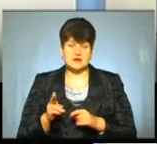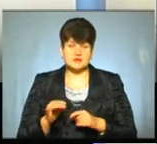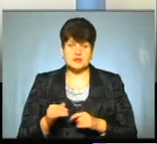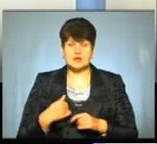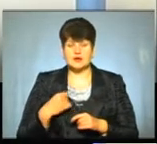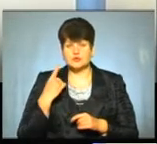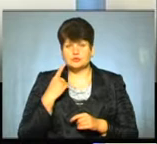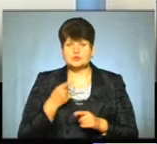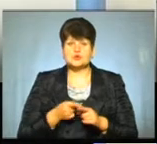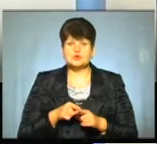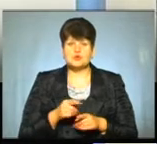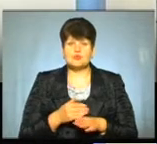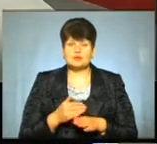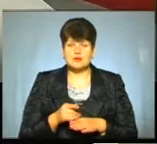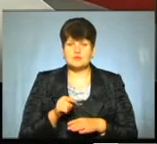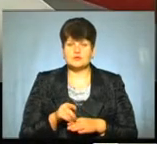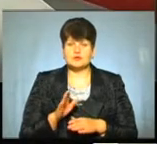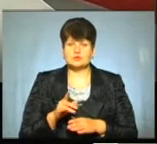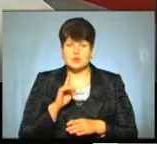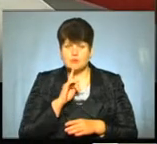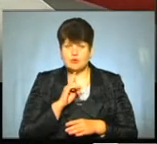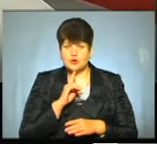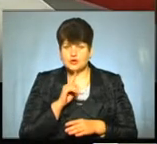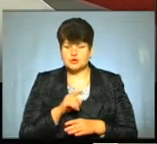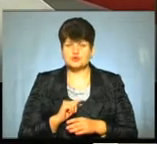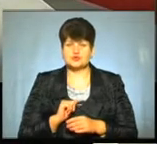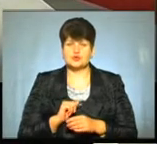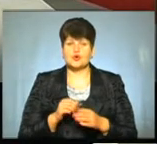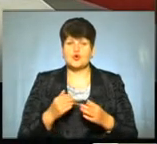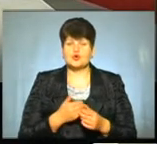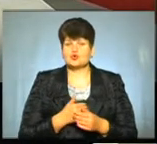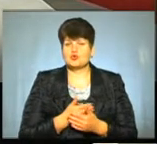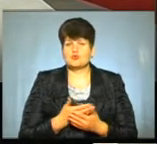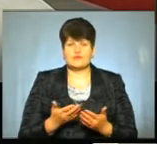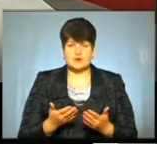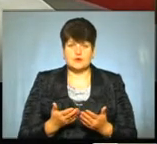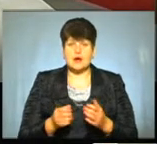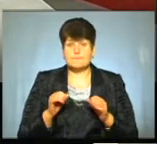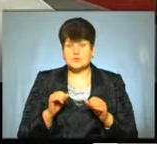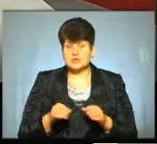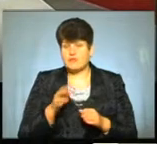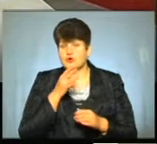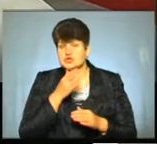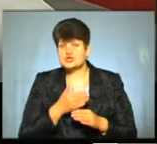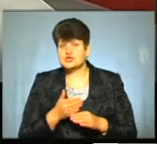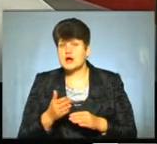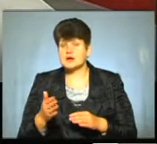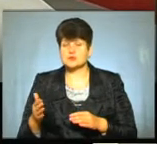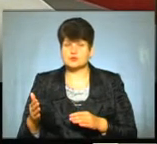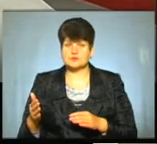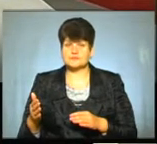думаю, що на даному етапі вона буде поки що такою добровільною, а можливо з часом,